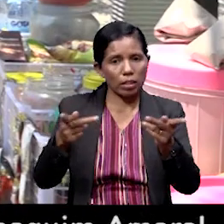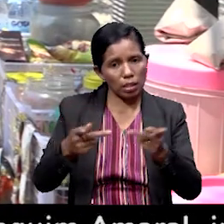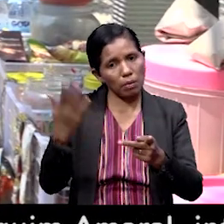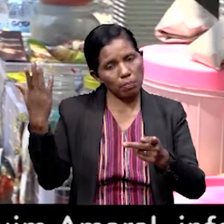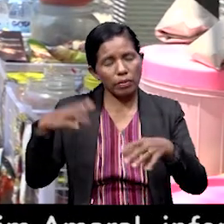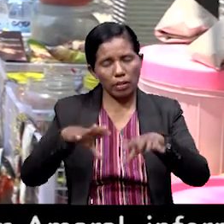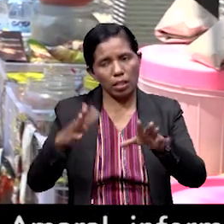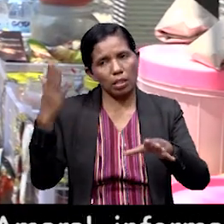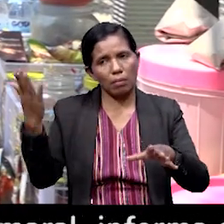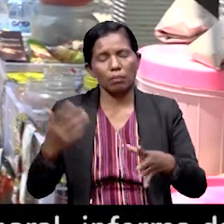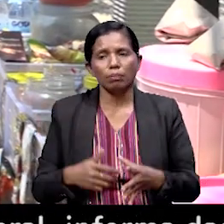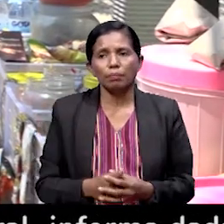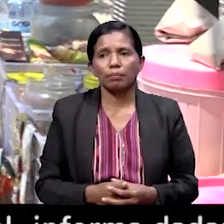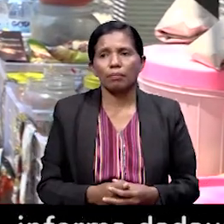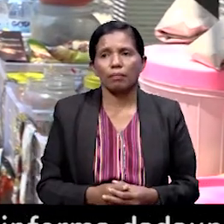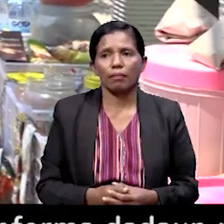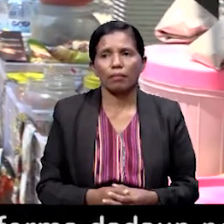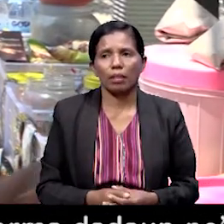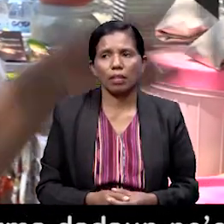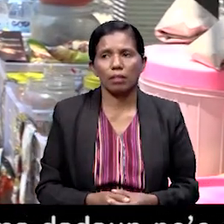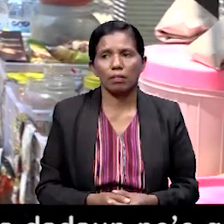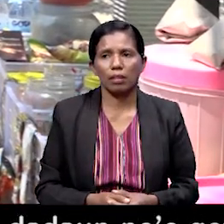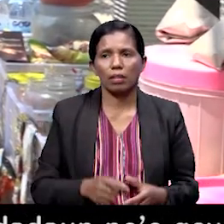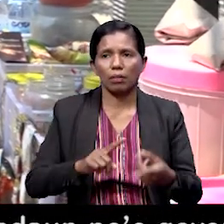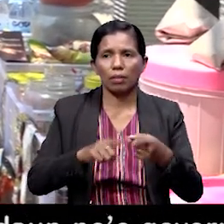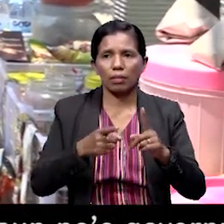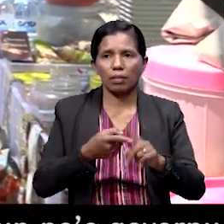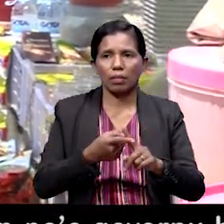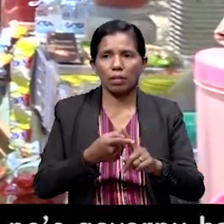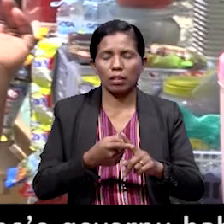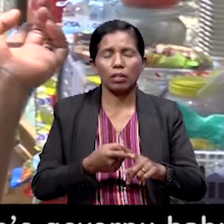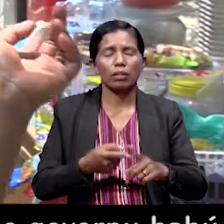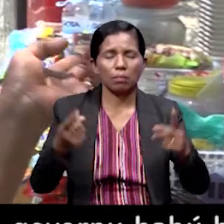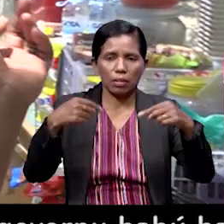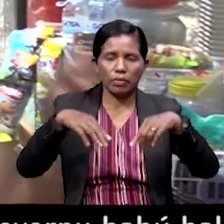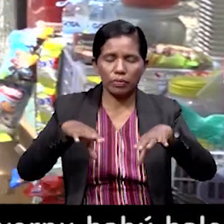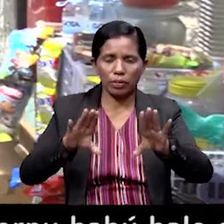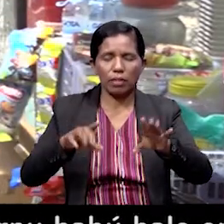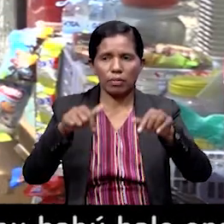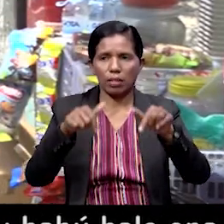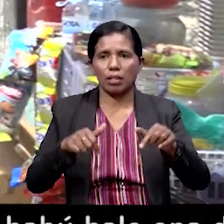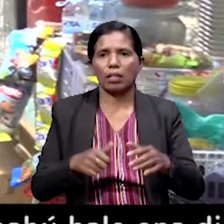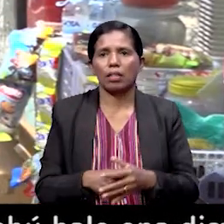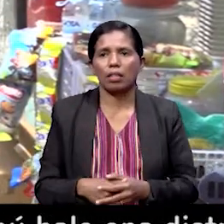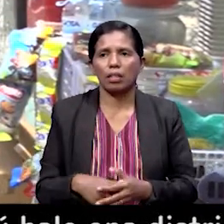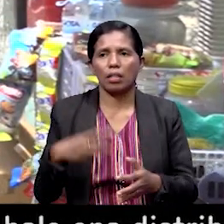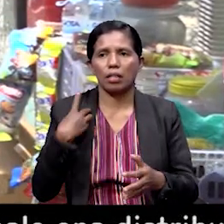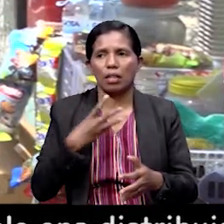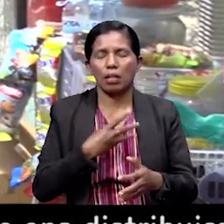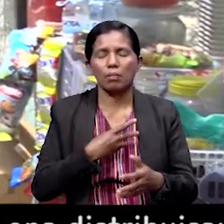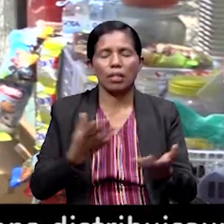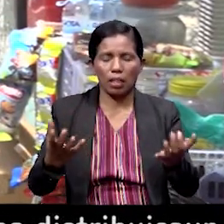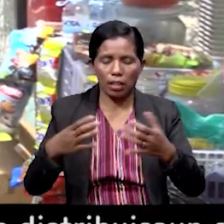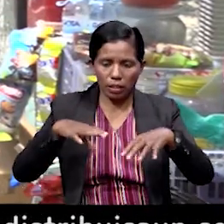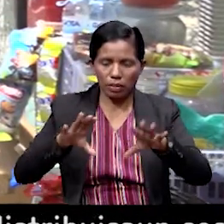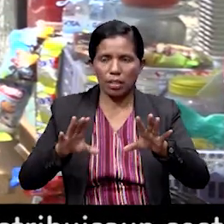ba. Mebe la folling ida antau kolega sire krek ne tun mai fali be fang he krek anta mi mos mai hane